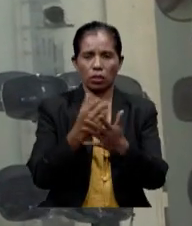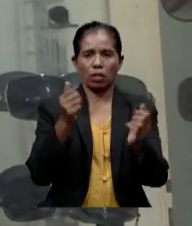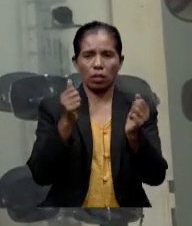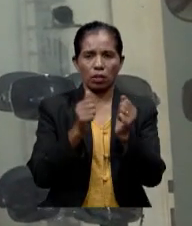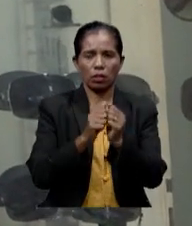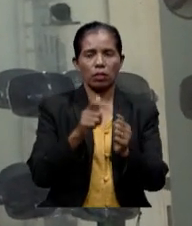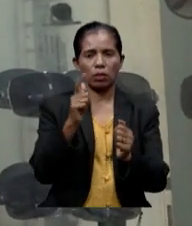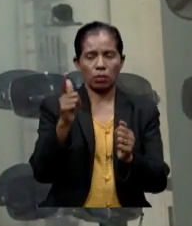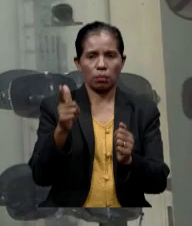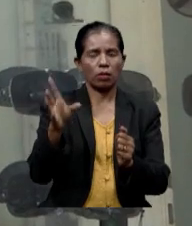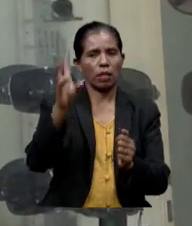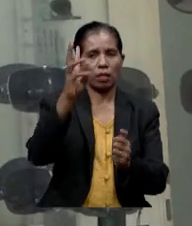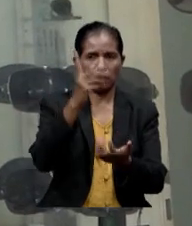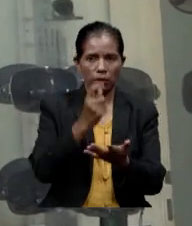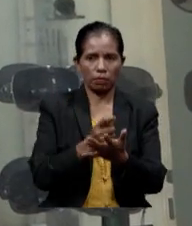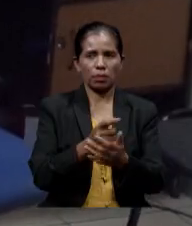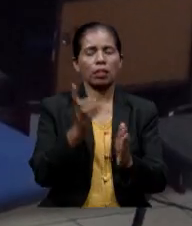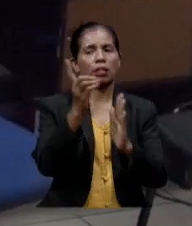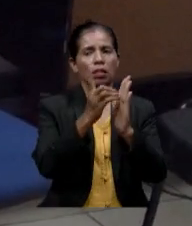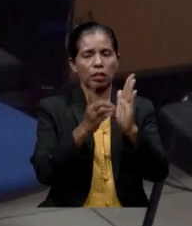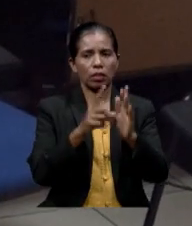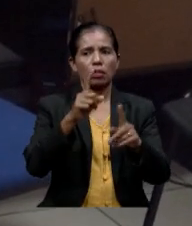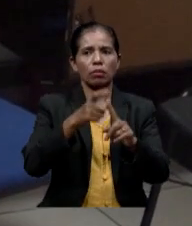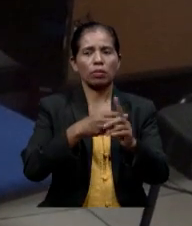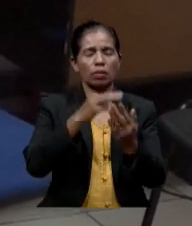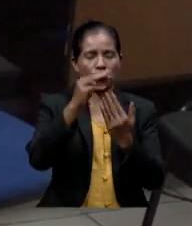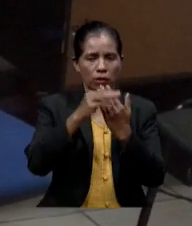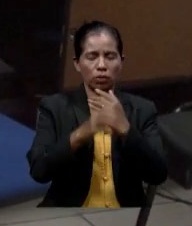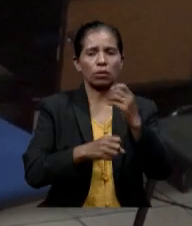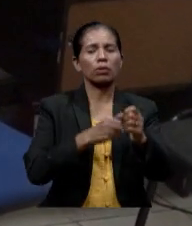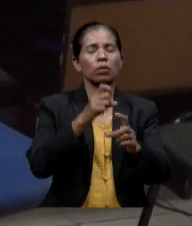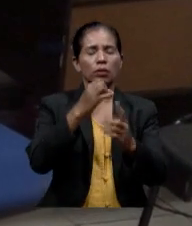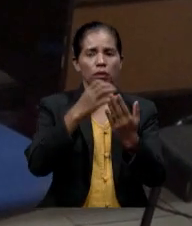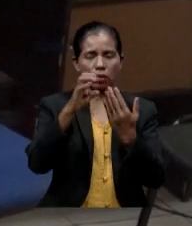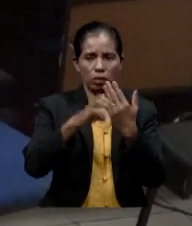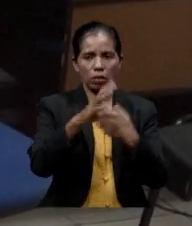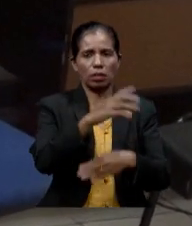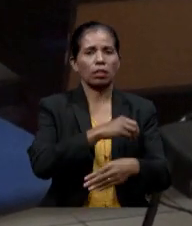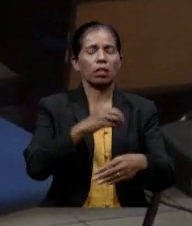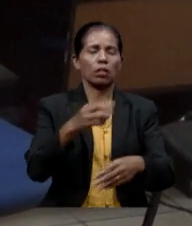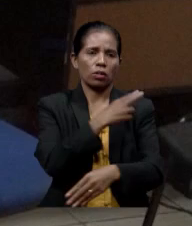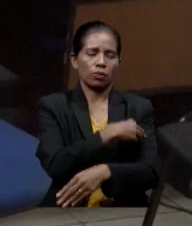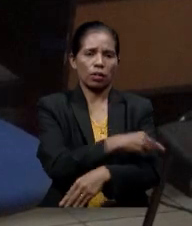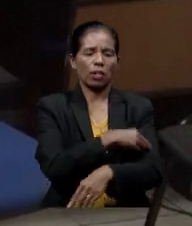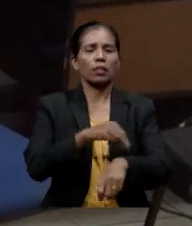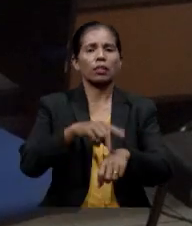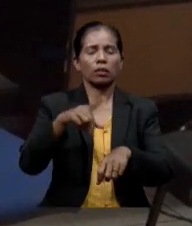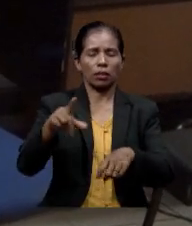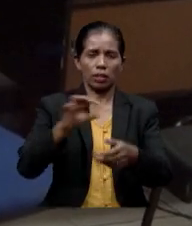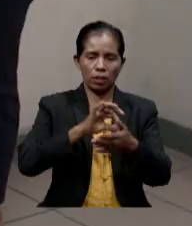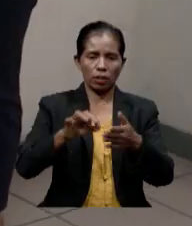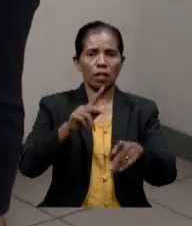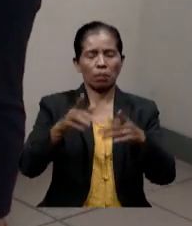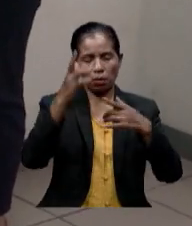urihun ronulu resinen. Tuir darus ia fulang mayu to zuinyu ne Unidade Oftalmologia Hospital Nasional resista